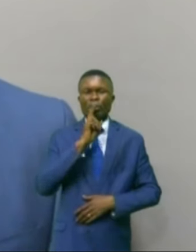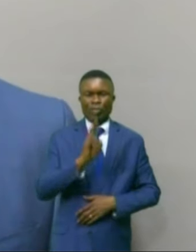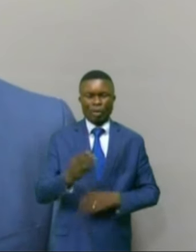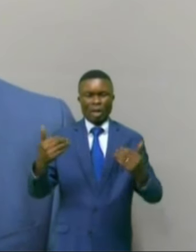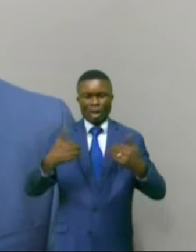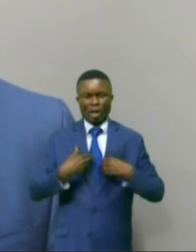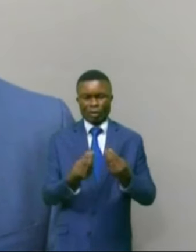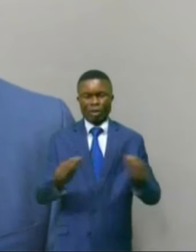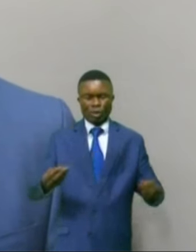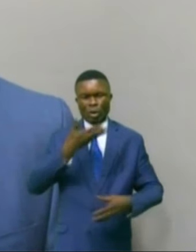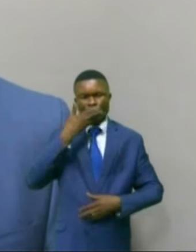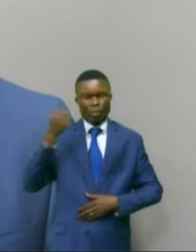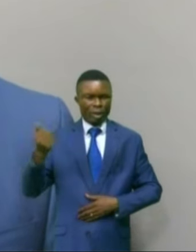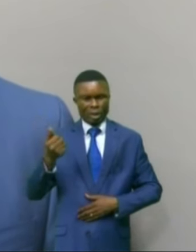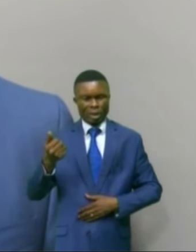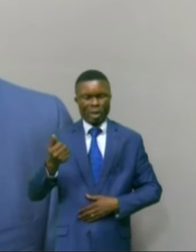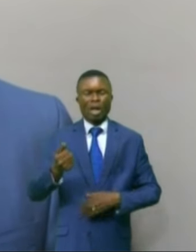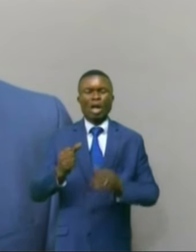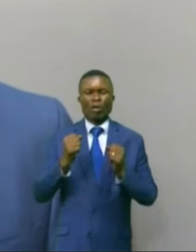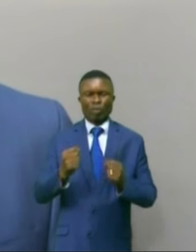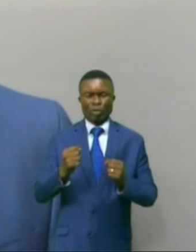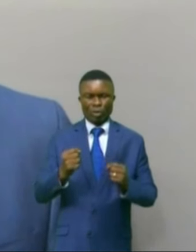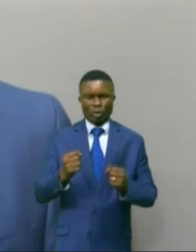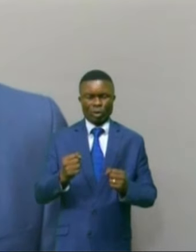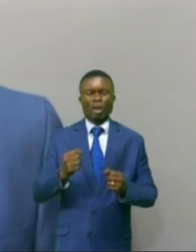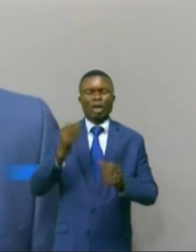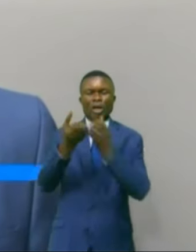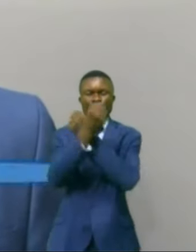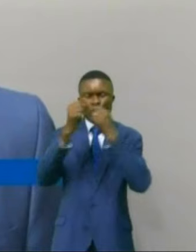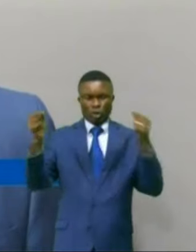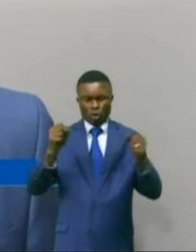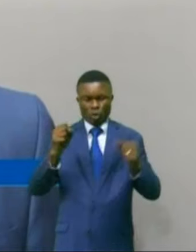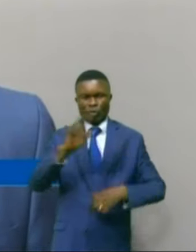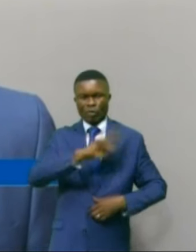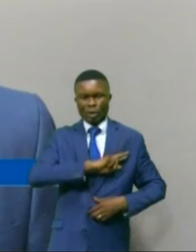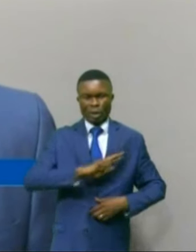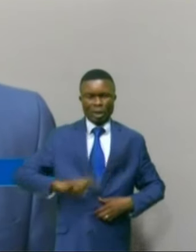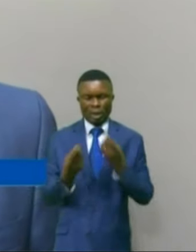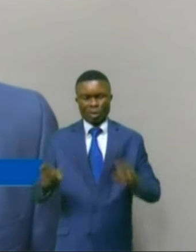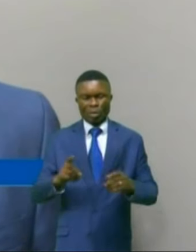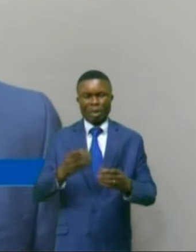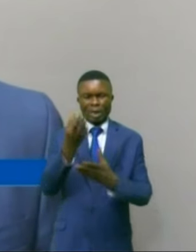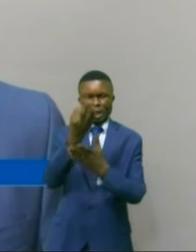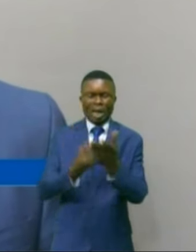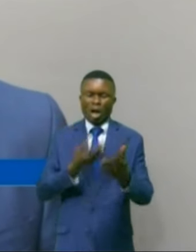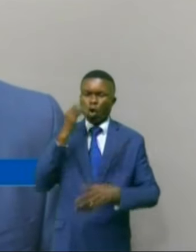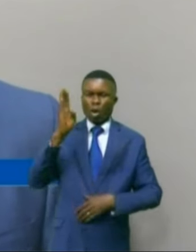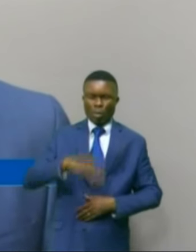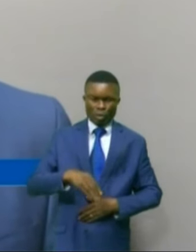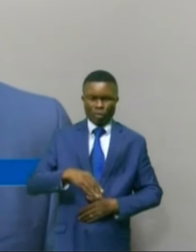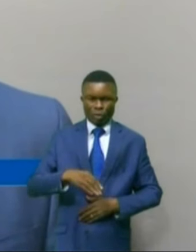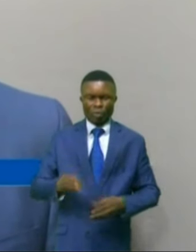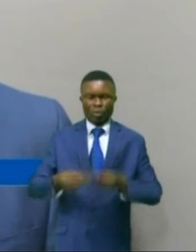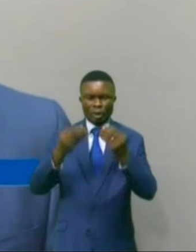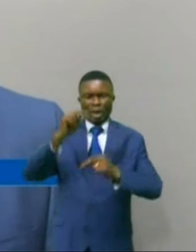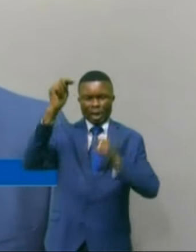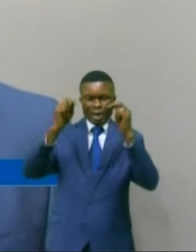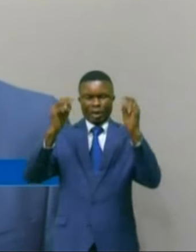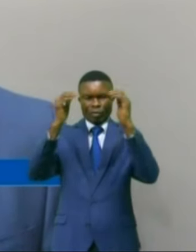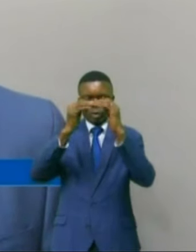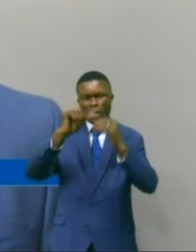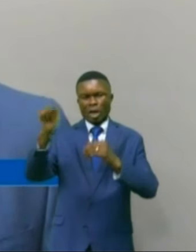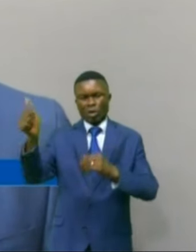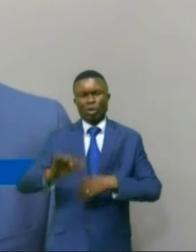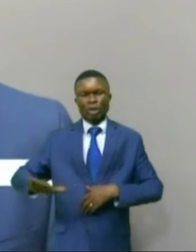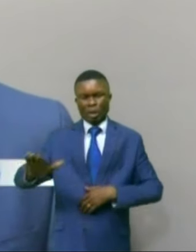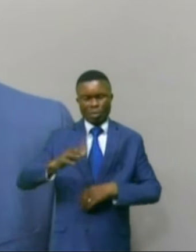des résultats beaucoup plus efficients. Sortir le pays, la RDC, de la liste grise, l'amener au niveau où les autres pays qui nous ont